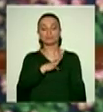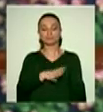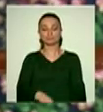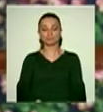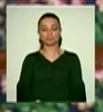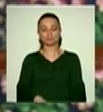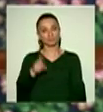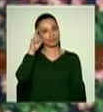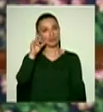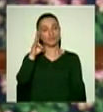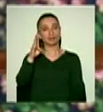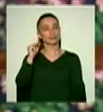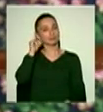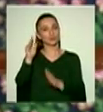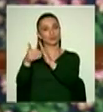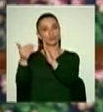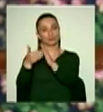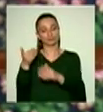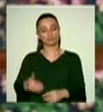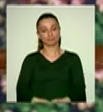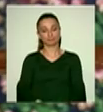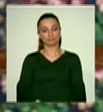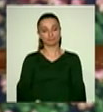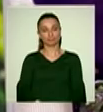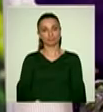რას გეუბნებოდნენ? ლევანის ცხოვრეთ.